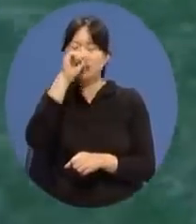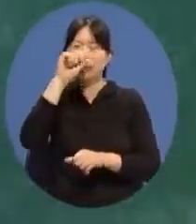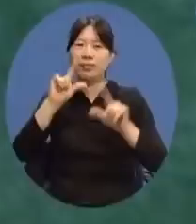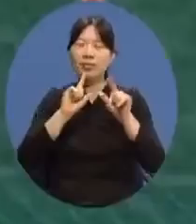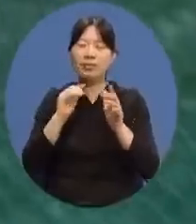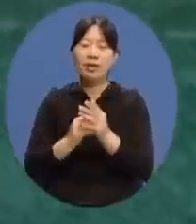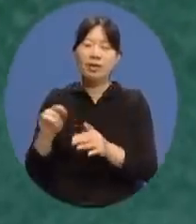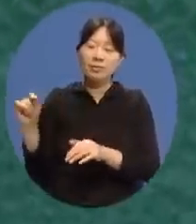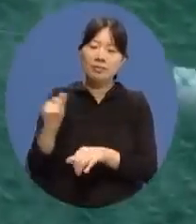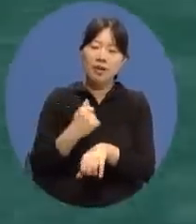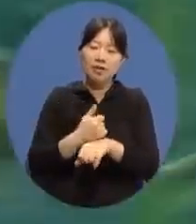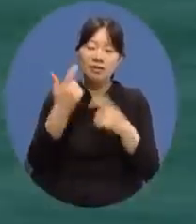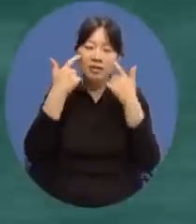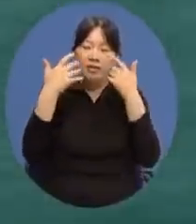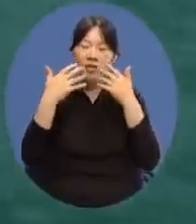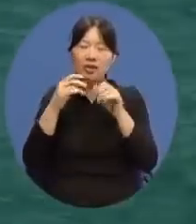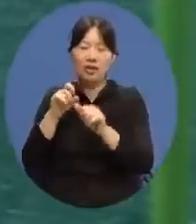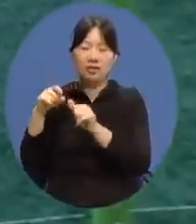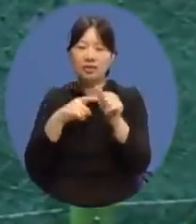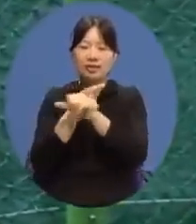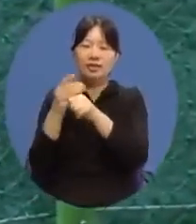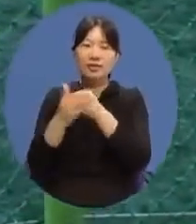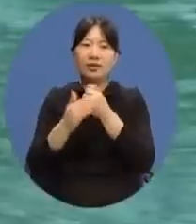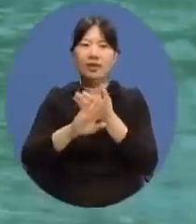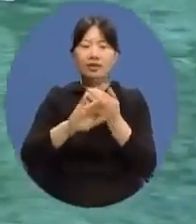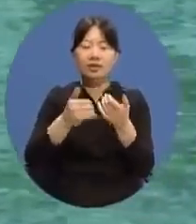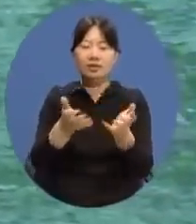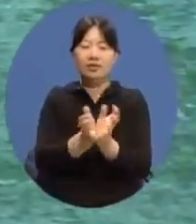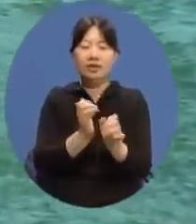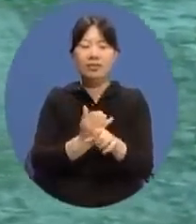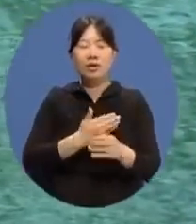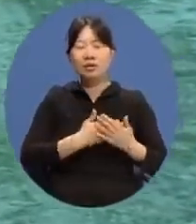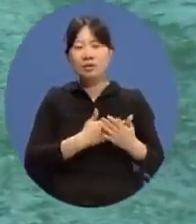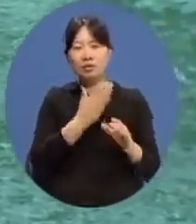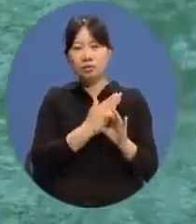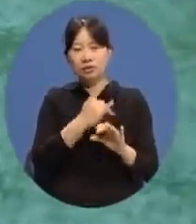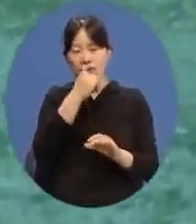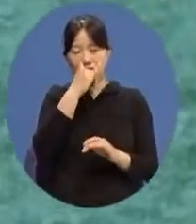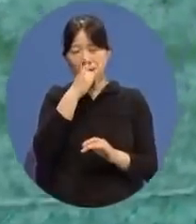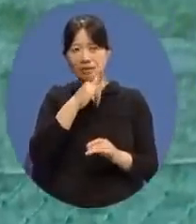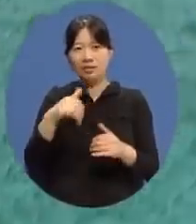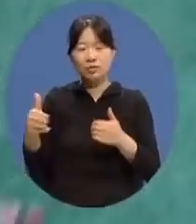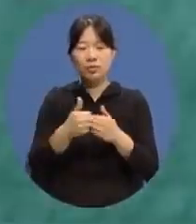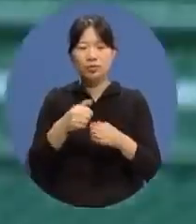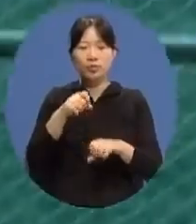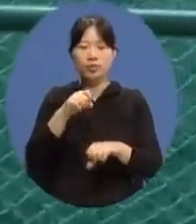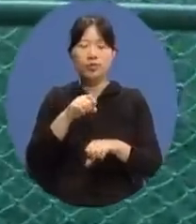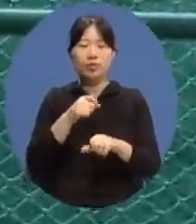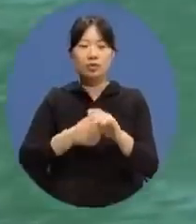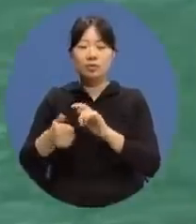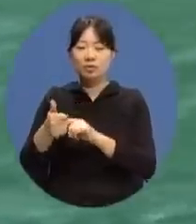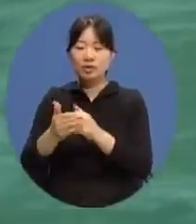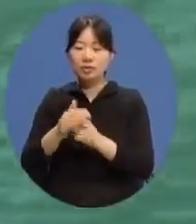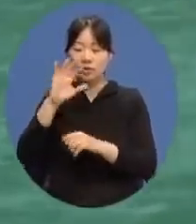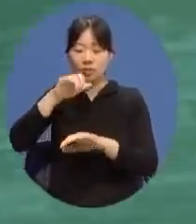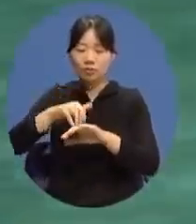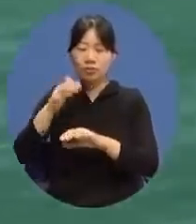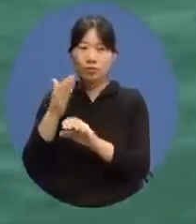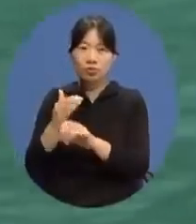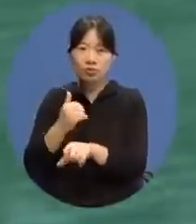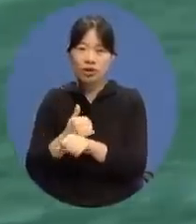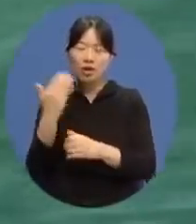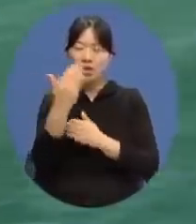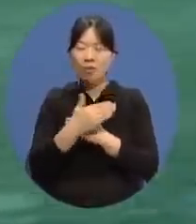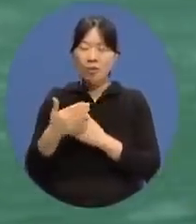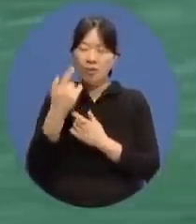빠른 스피드와 정확한 슈팅으로 상대팀을 긴장하게 만드는 공격수라는데요. 연습 중에도 몸을 사리지 않고